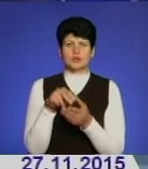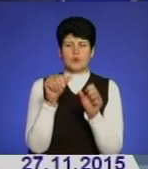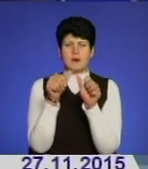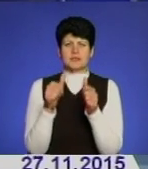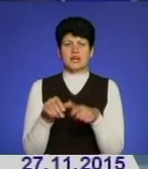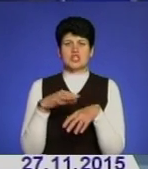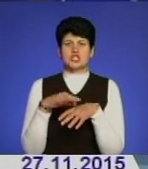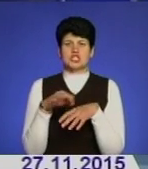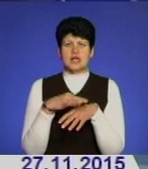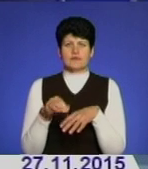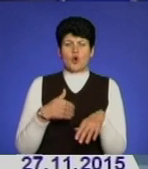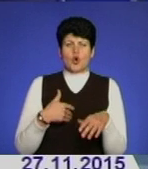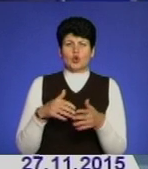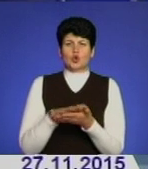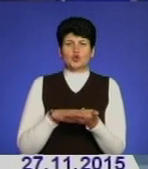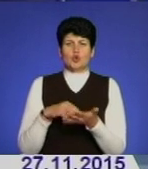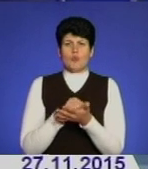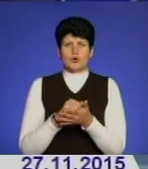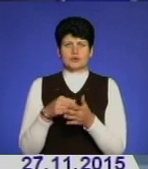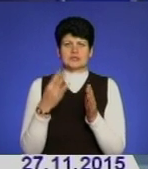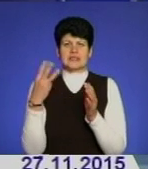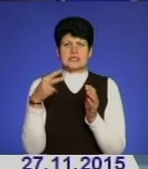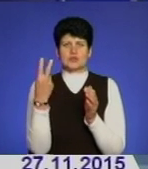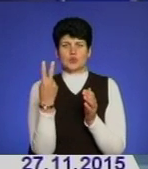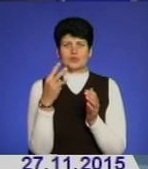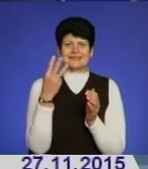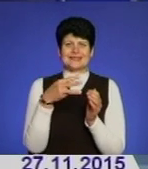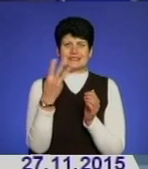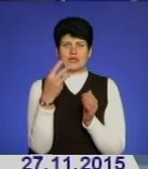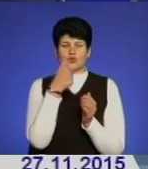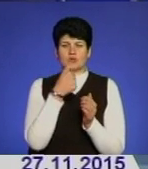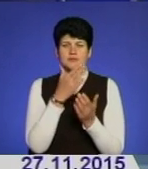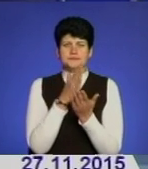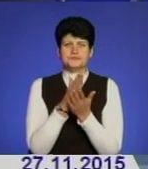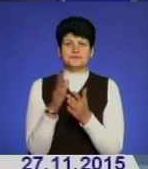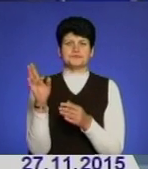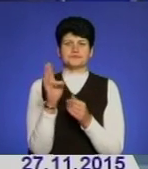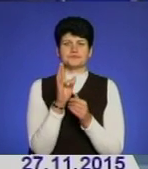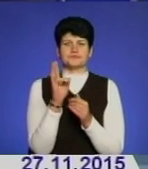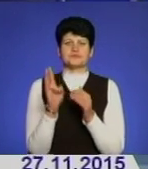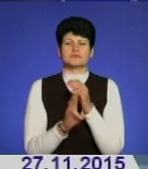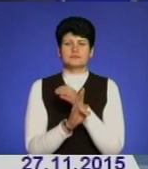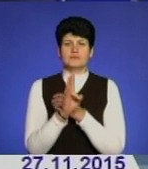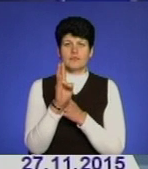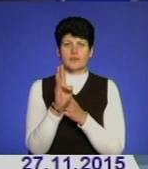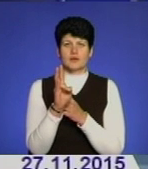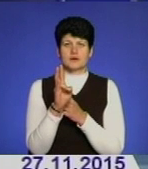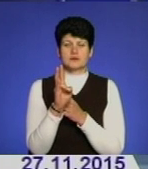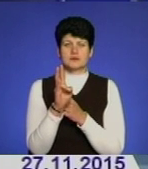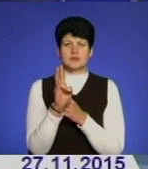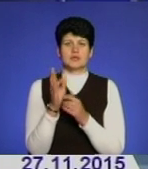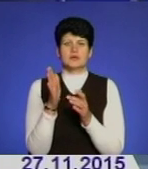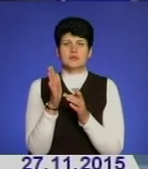жертвам Голодомору 1932-33 років, розташованого біля церкви Різдва Христового на вулиці